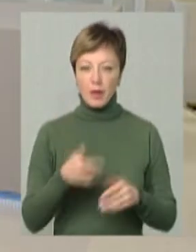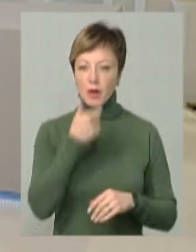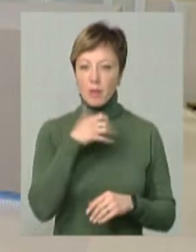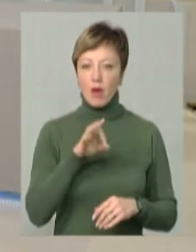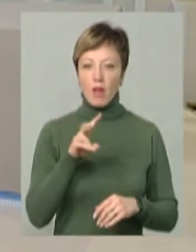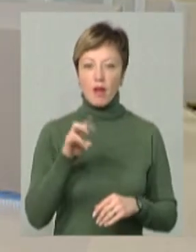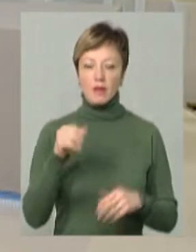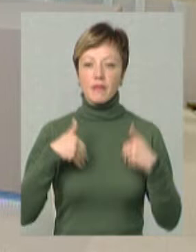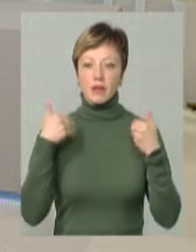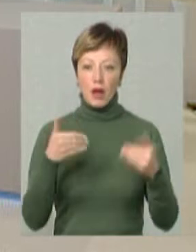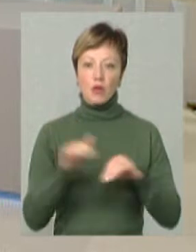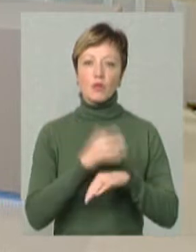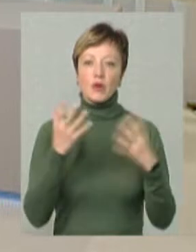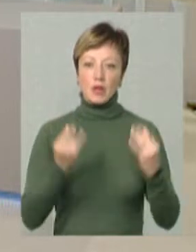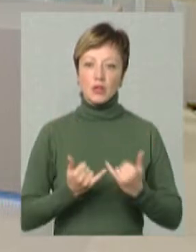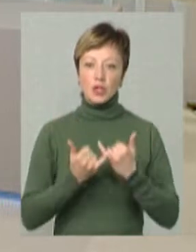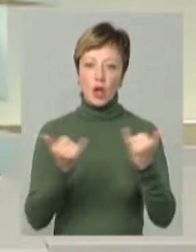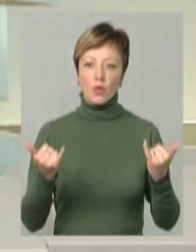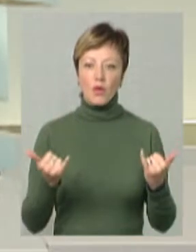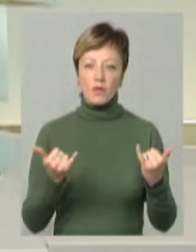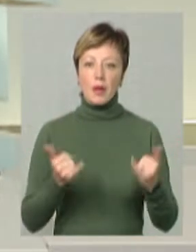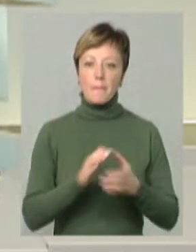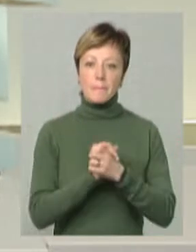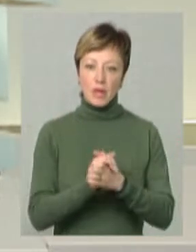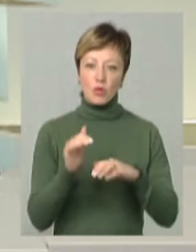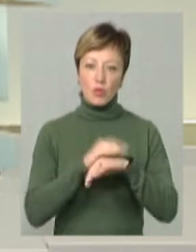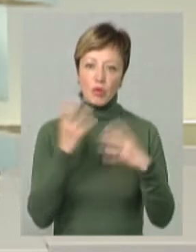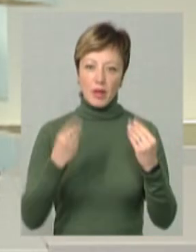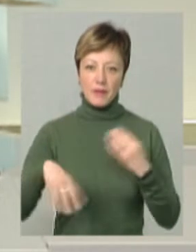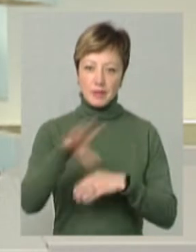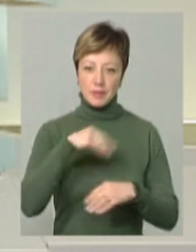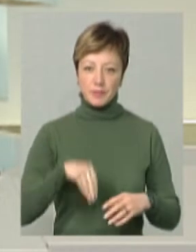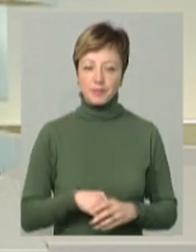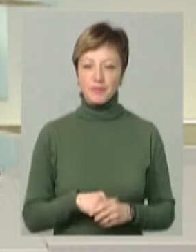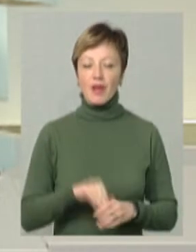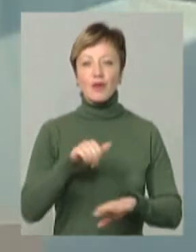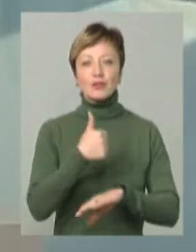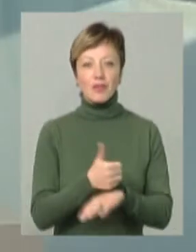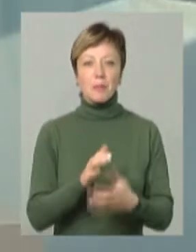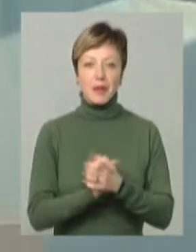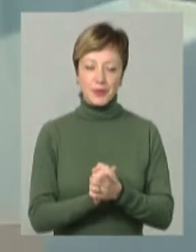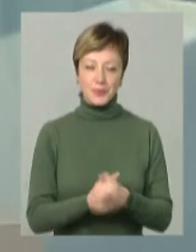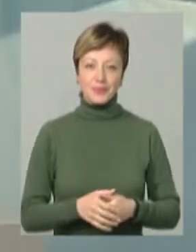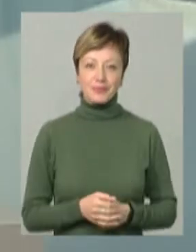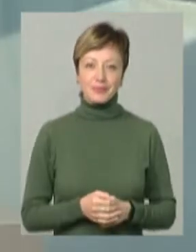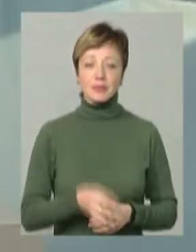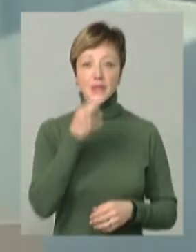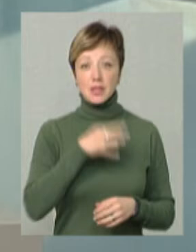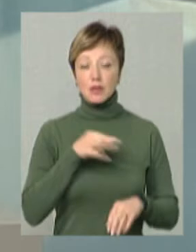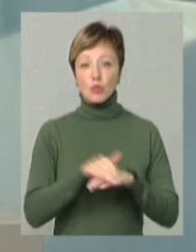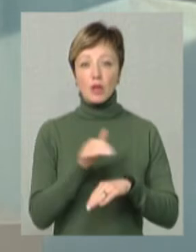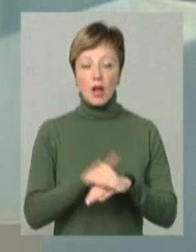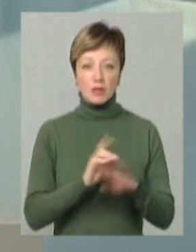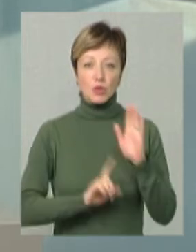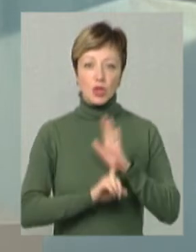Олено, вітаю! Доброго дня, шановні! Мирного та доброго дня усім! Так, основне мирного. Скажіть, будь ласка,